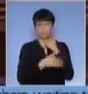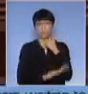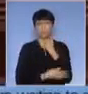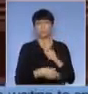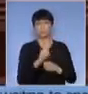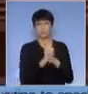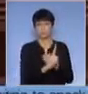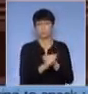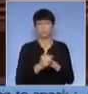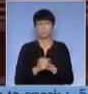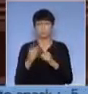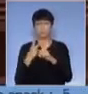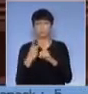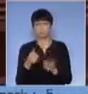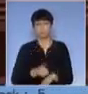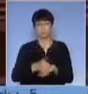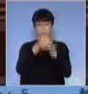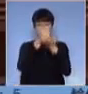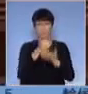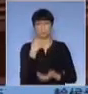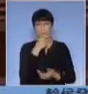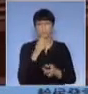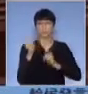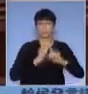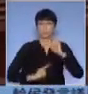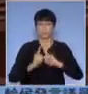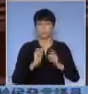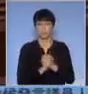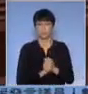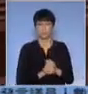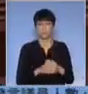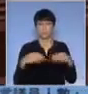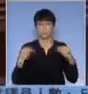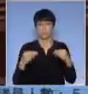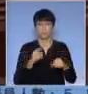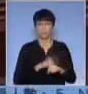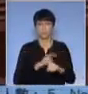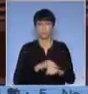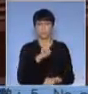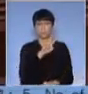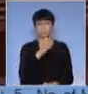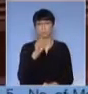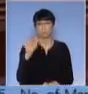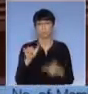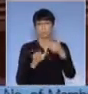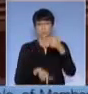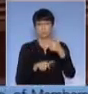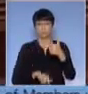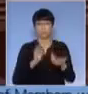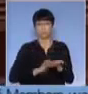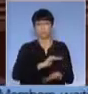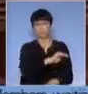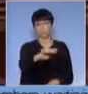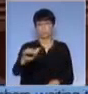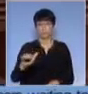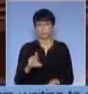條，尊重法紀，慎用言論自由。在基礎教育方面，我們曾經在2016年8月發信給全港的中